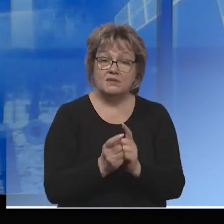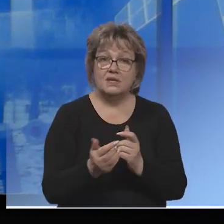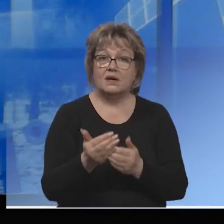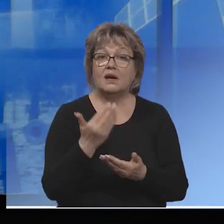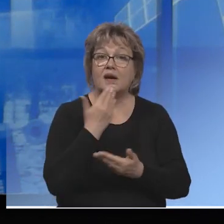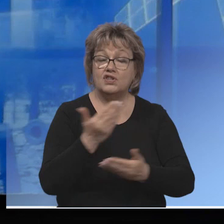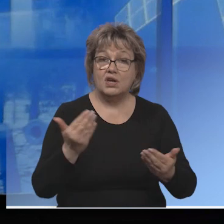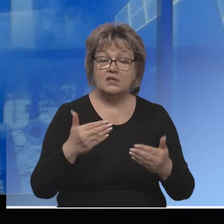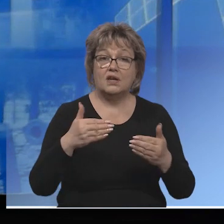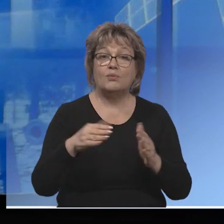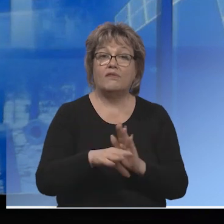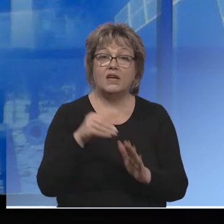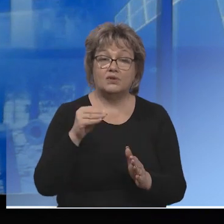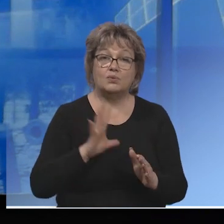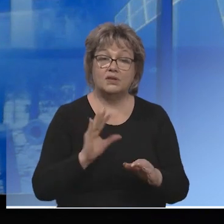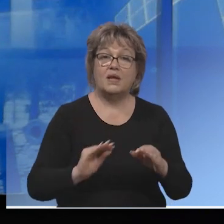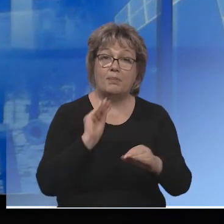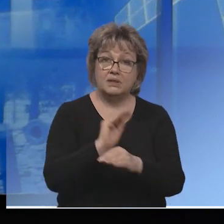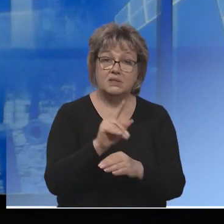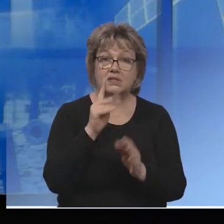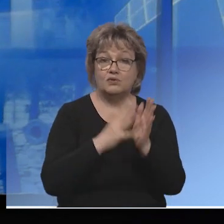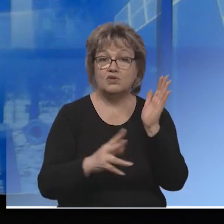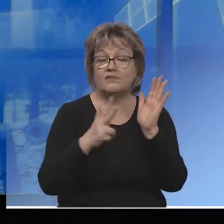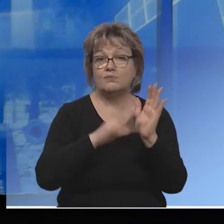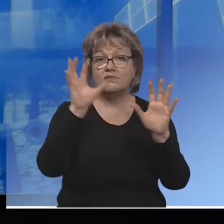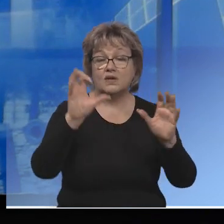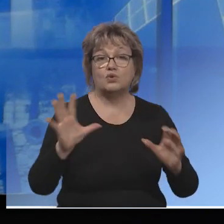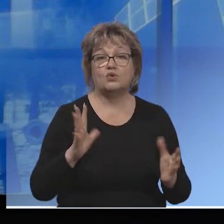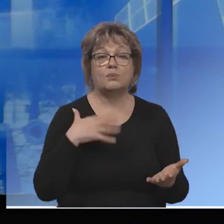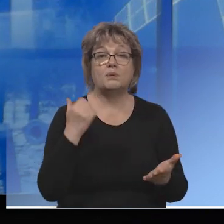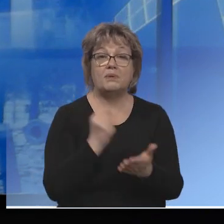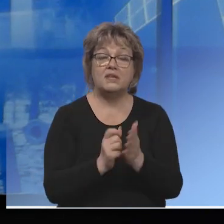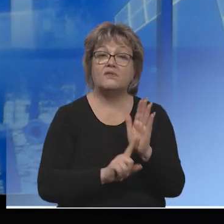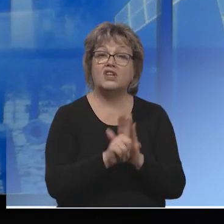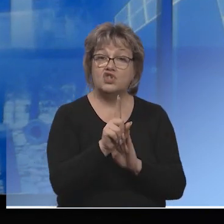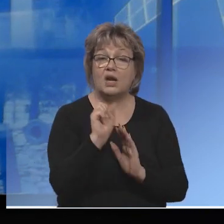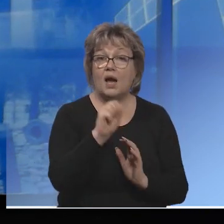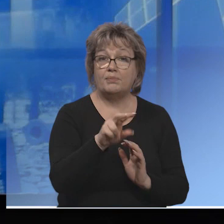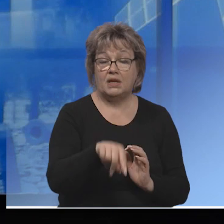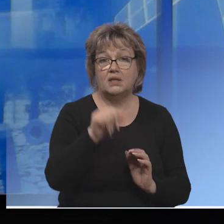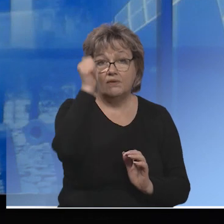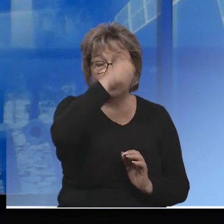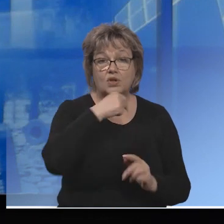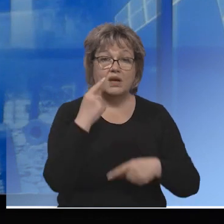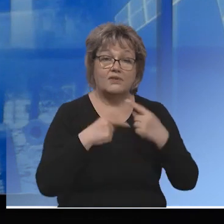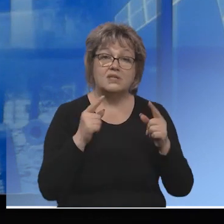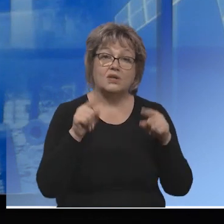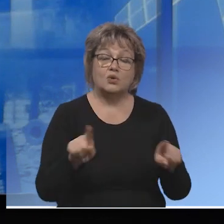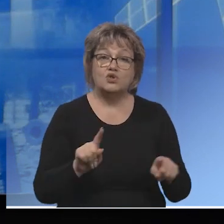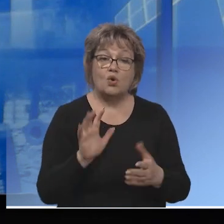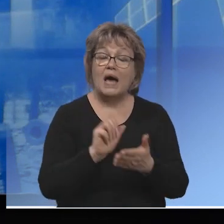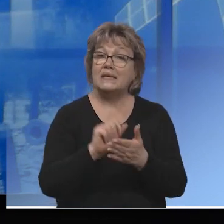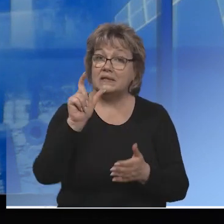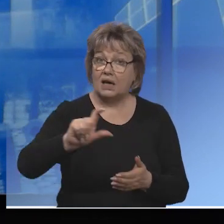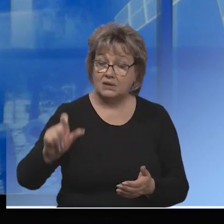окончательному варианту. И, в принципе, он стал дополнением того 98-го закона, который был принят в начале апреля этого года. Речь идет о том,